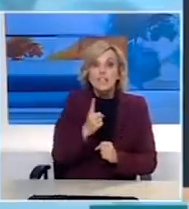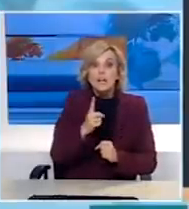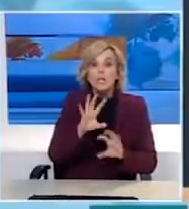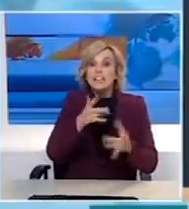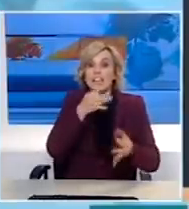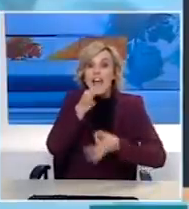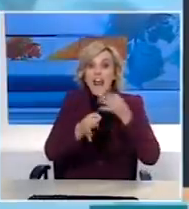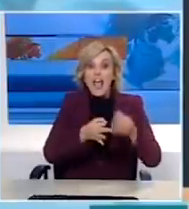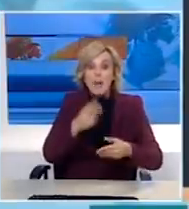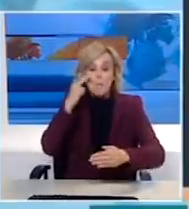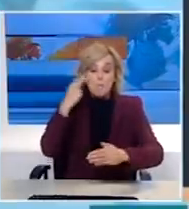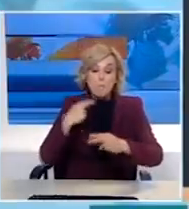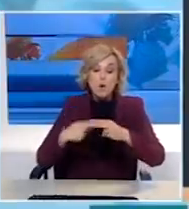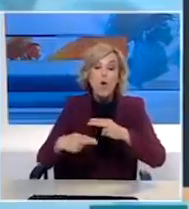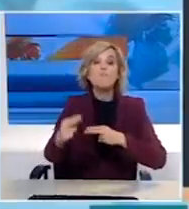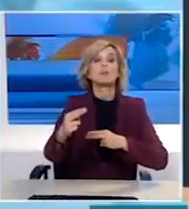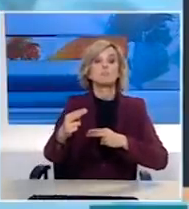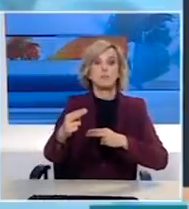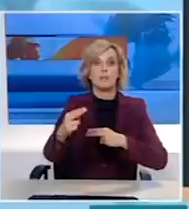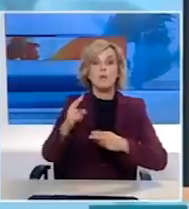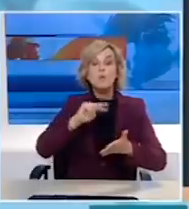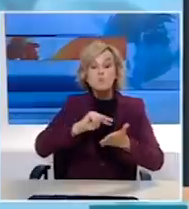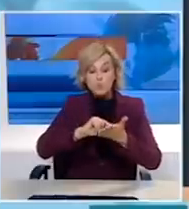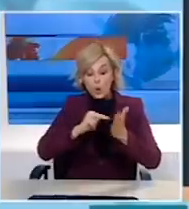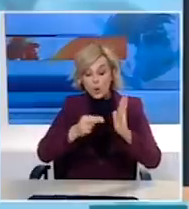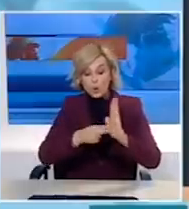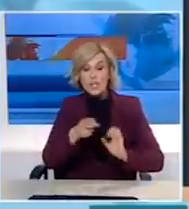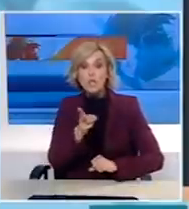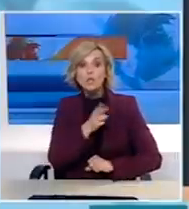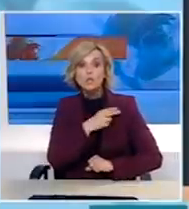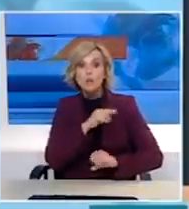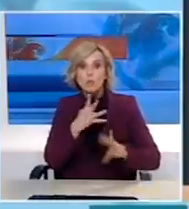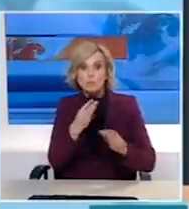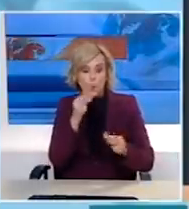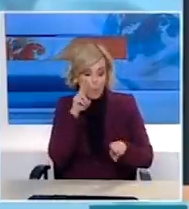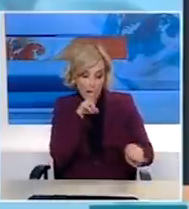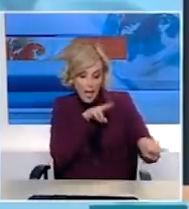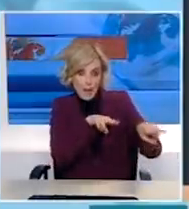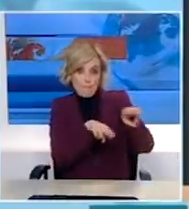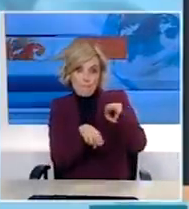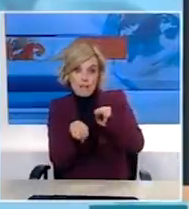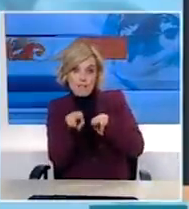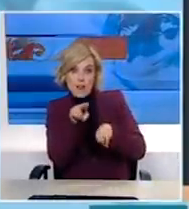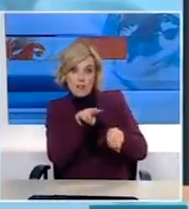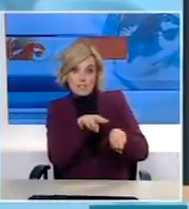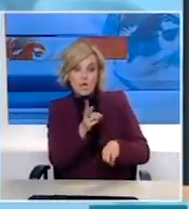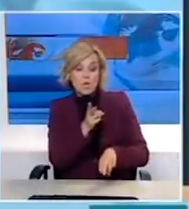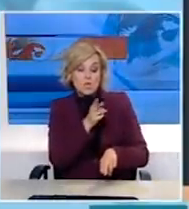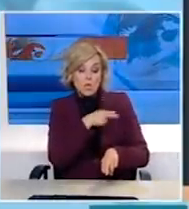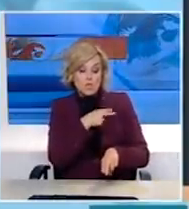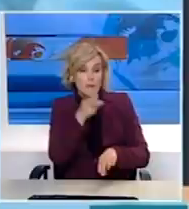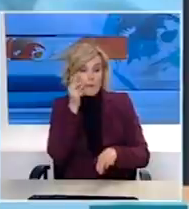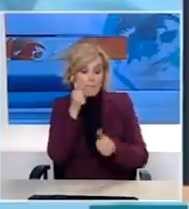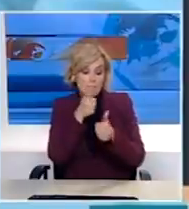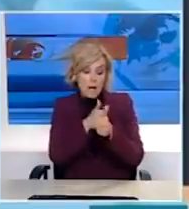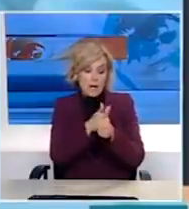προβλεπόμενα μέτρα. Θέλει λοιπόν πάρα πολύ προσοχή στο πώς γίνεται η επιτήρηση και πώς κατορθώνουμε την καλή παρακολούθηση της